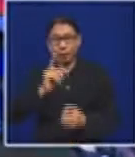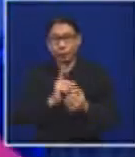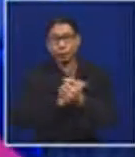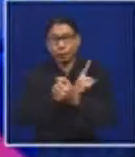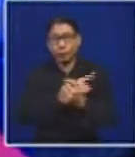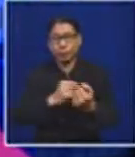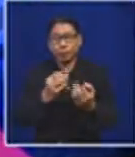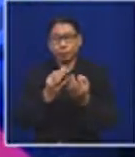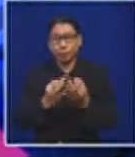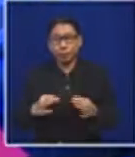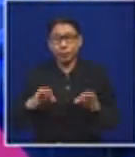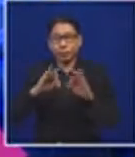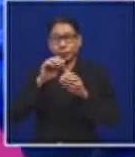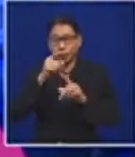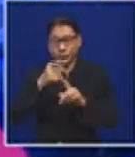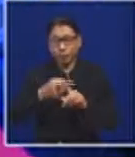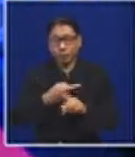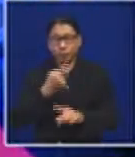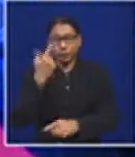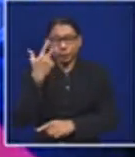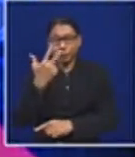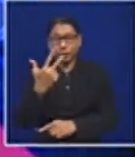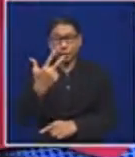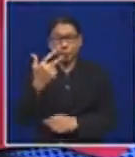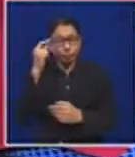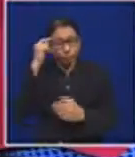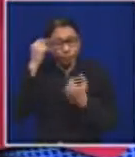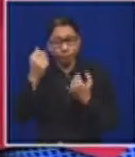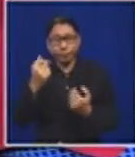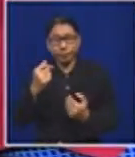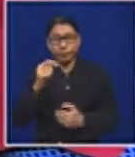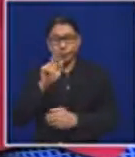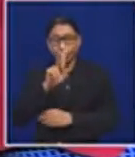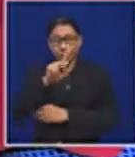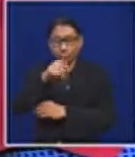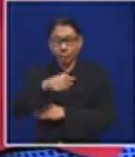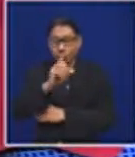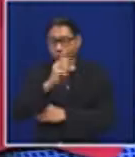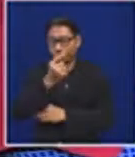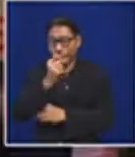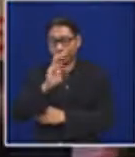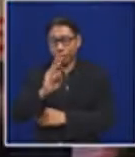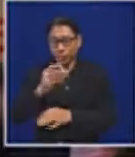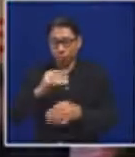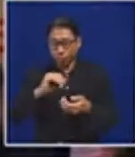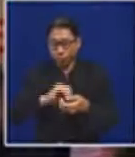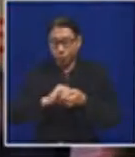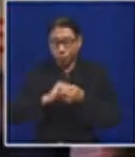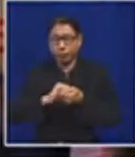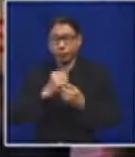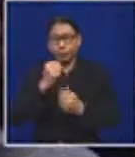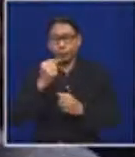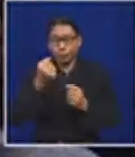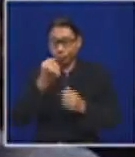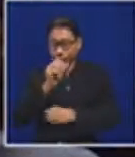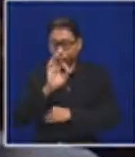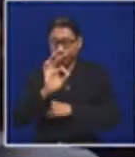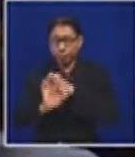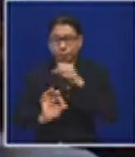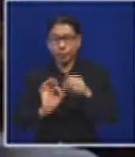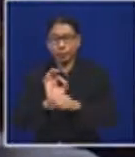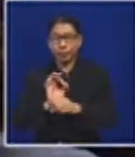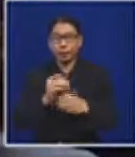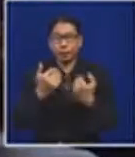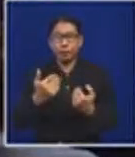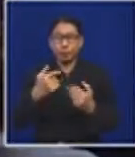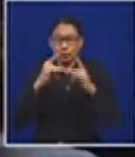กำลังจะมีขึ้นในต้นเดือนหน้าอย่าง The Next Venture Concert 2016กับการรวมตัวกันครั้งแรกในรอบ19ปีของศิลปินจากค่า